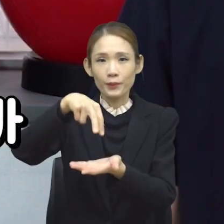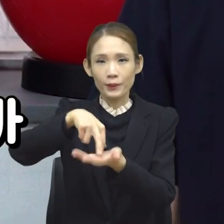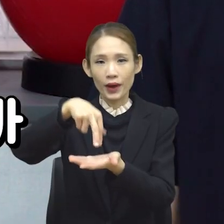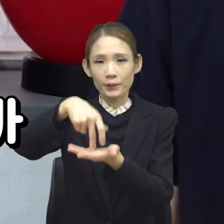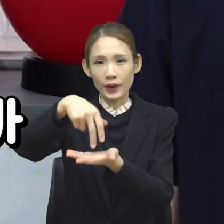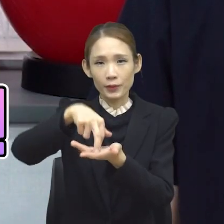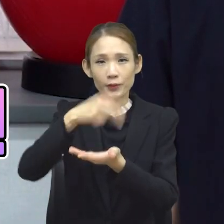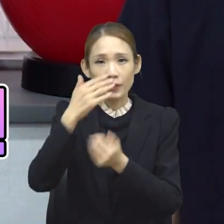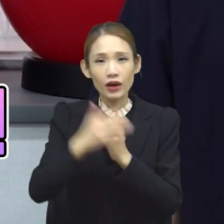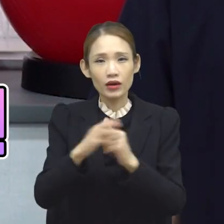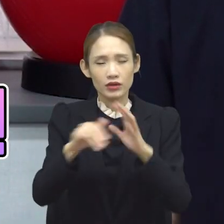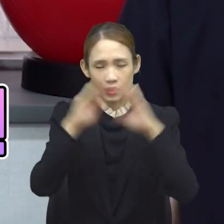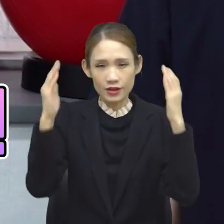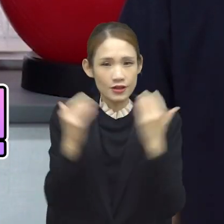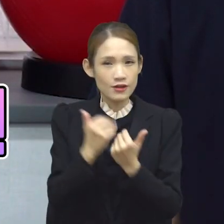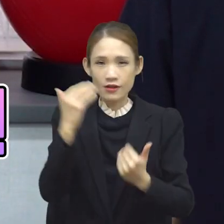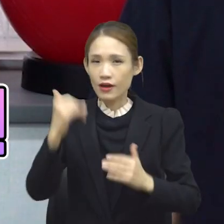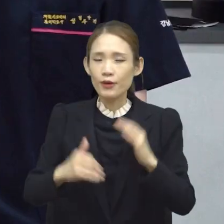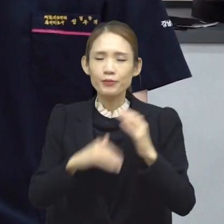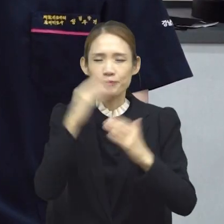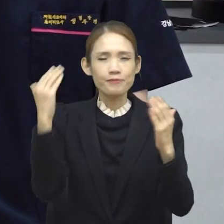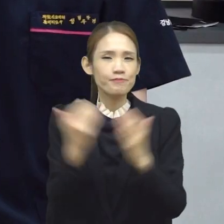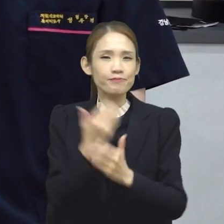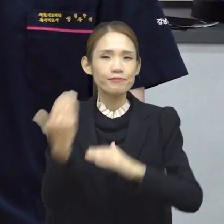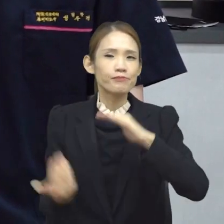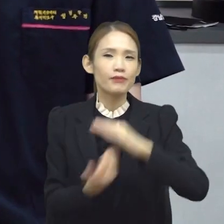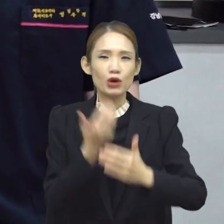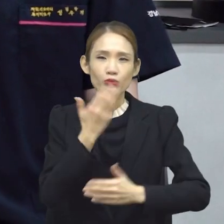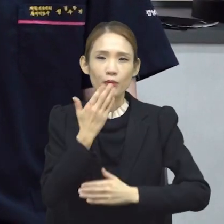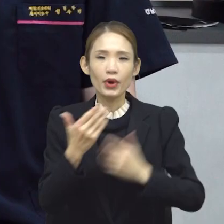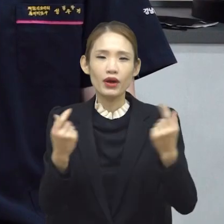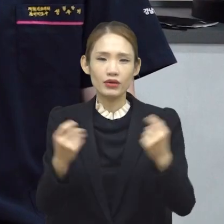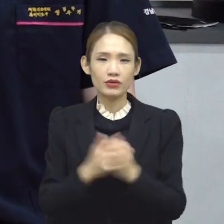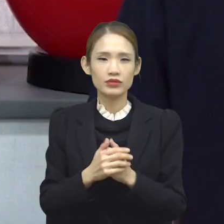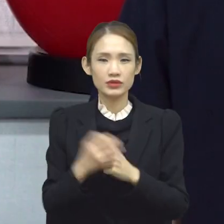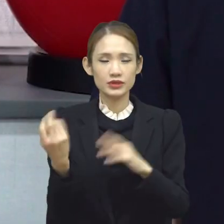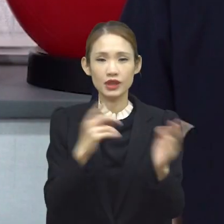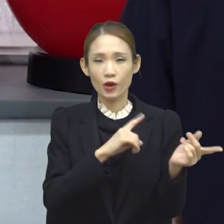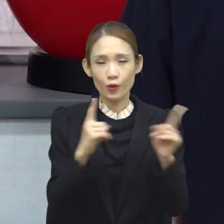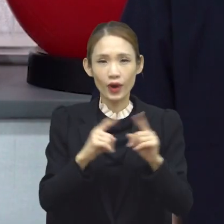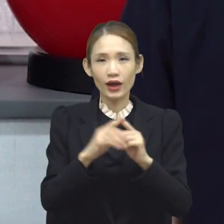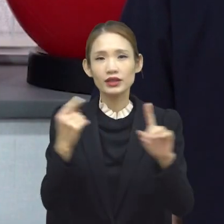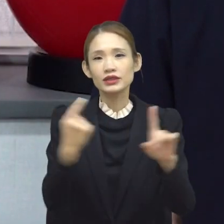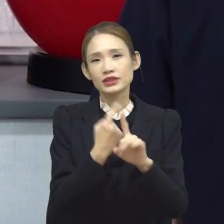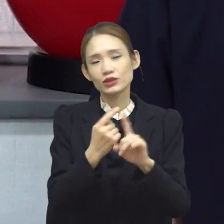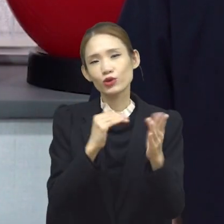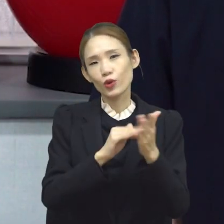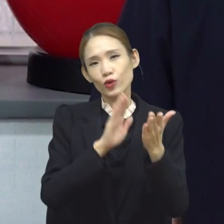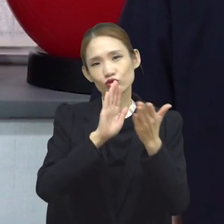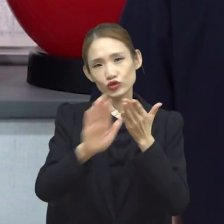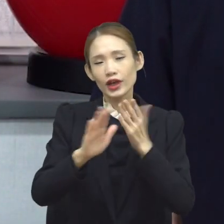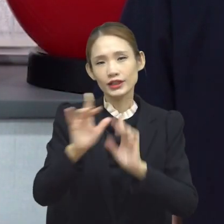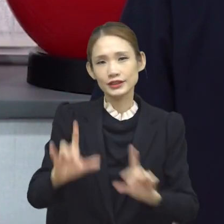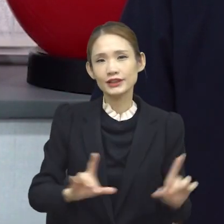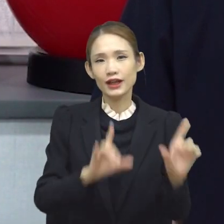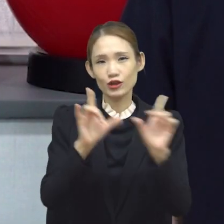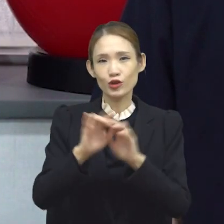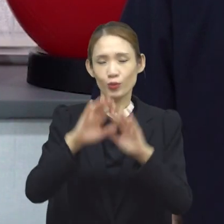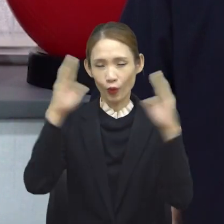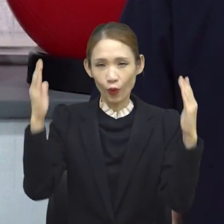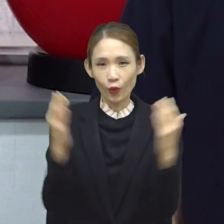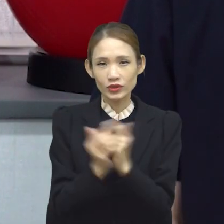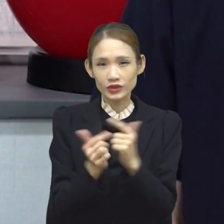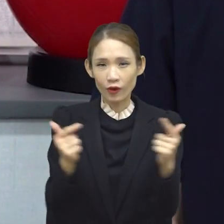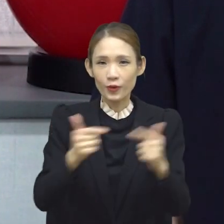이제 이거 끝내고 나왔으니까 난 세상에 못할 게 없다 약간 이런 생각을 저는 하게 됐어요. 진짜로 재활 치료 이후에 제 삶이 정말 모든 것이